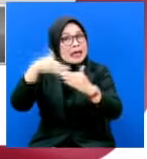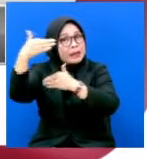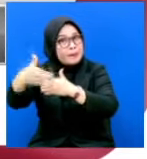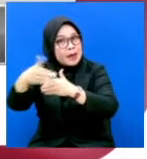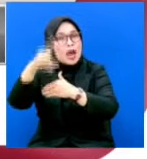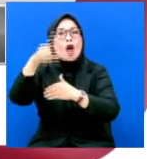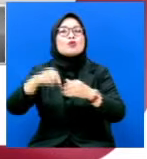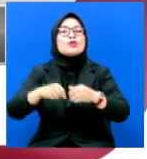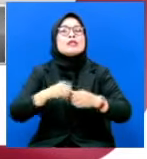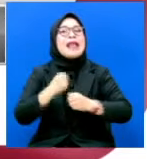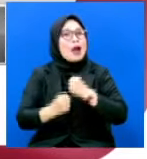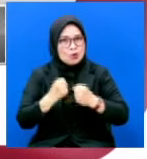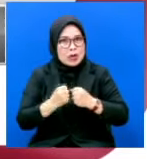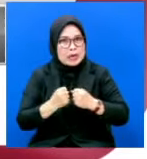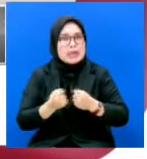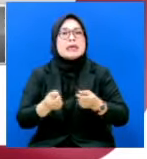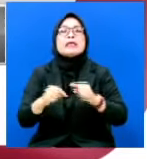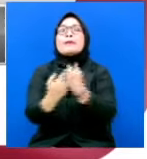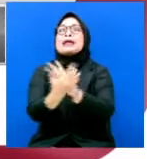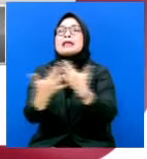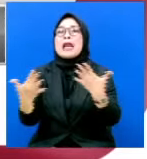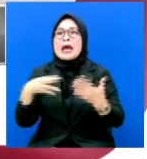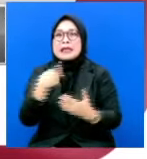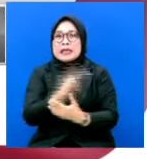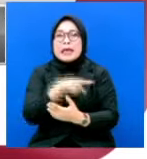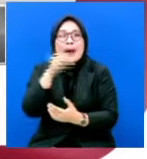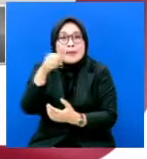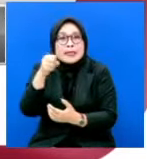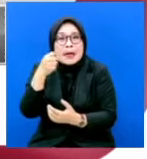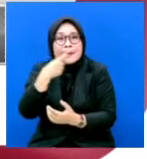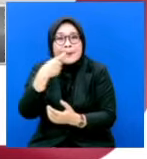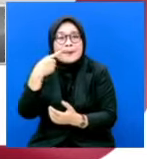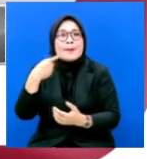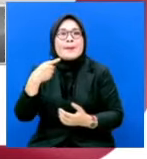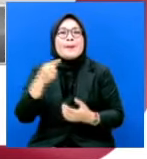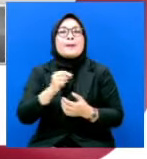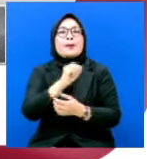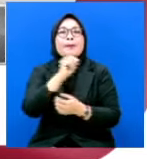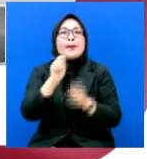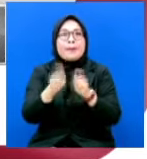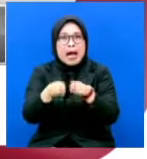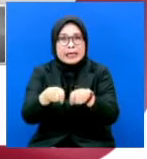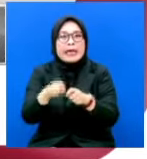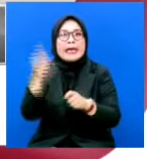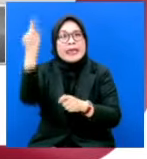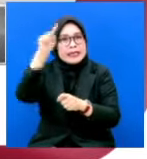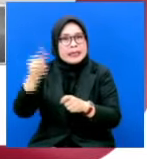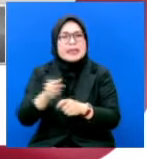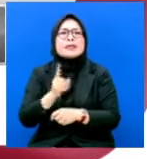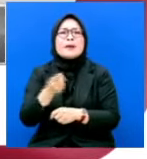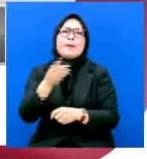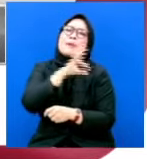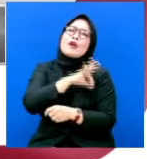lakukan hinggayarakat kita bisa dapat menikmati listrik karena listrik ini bermanfaat